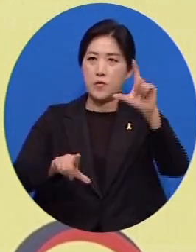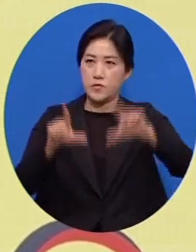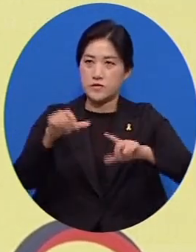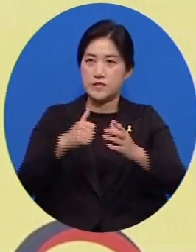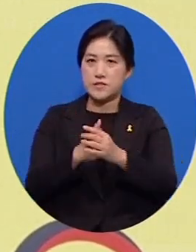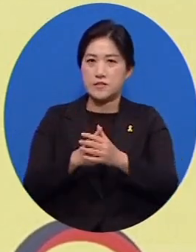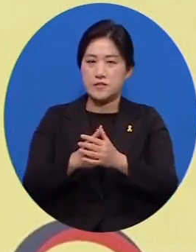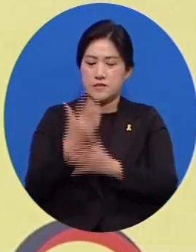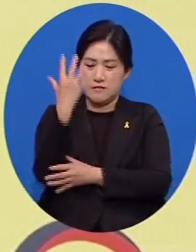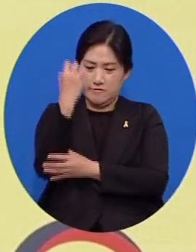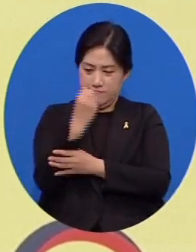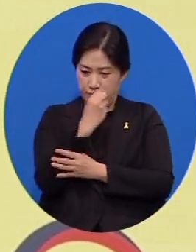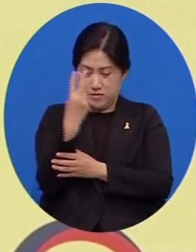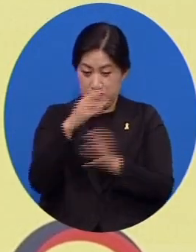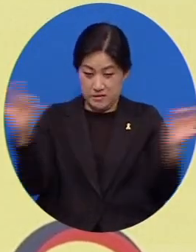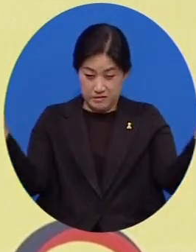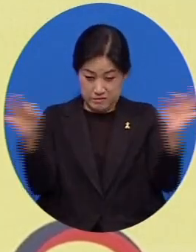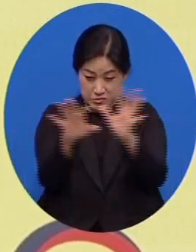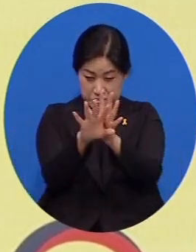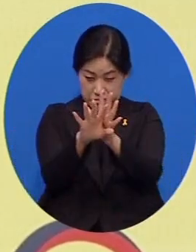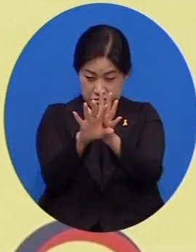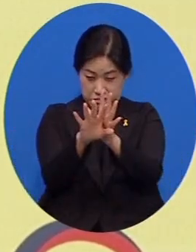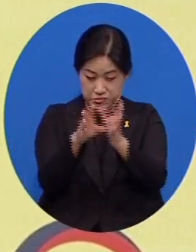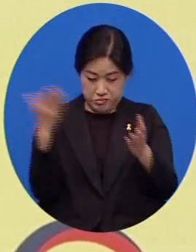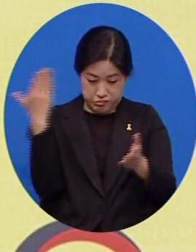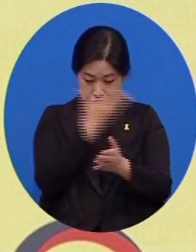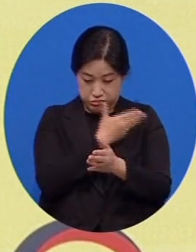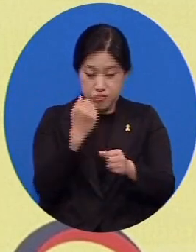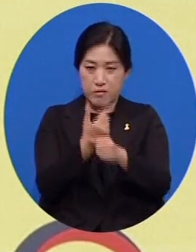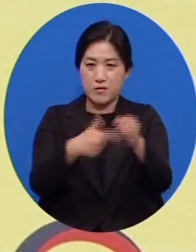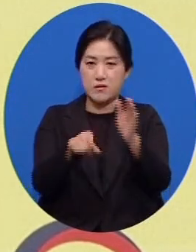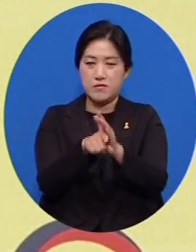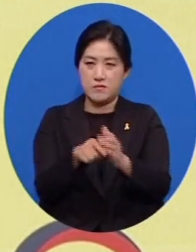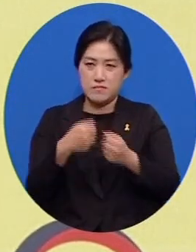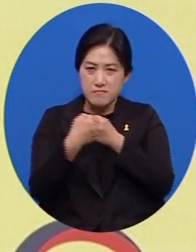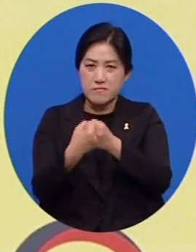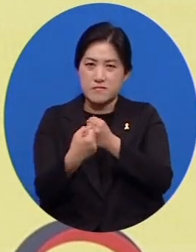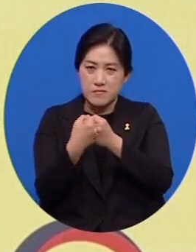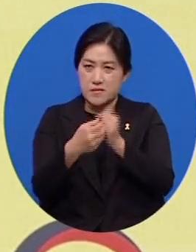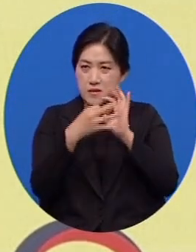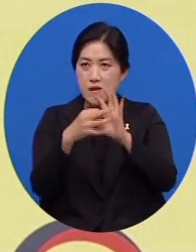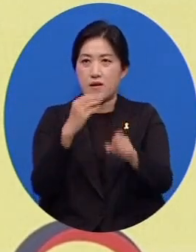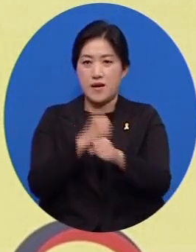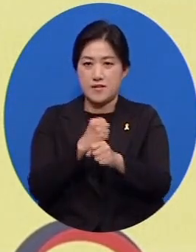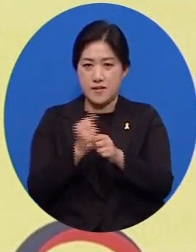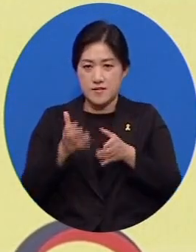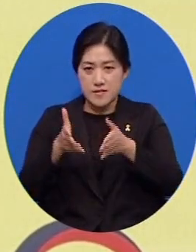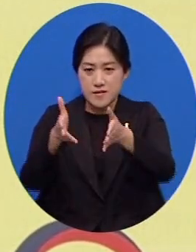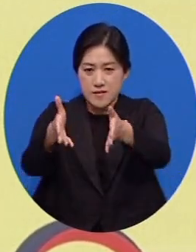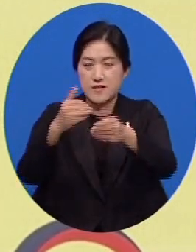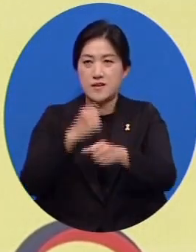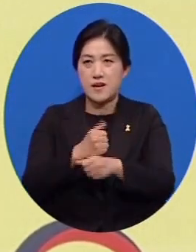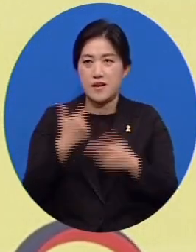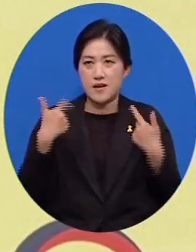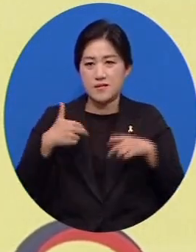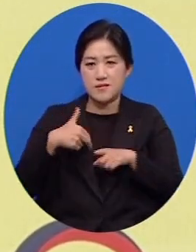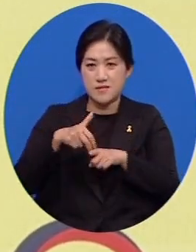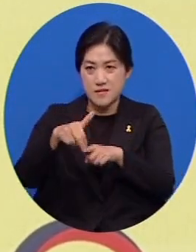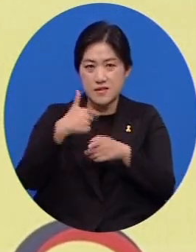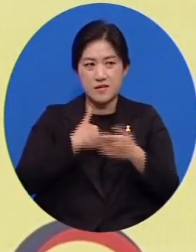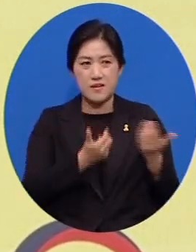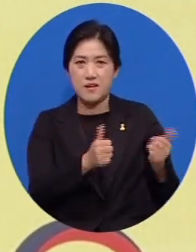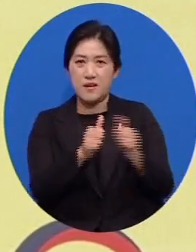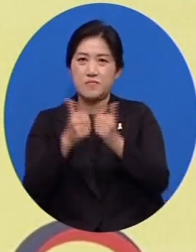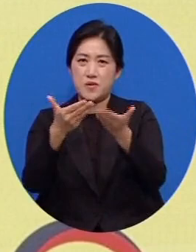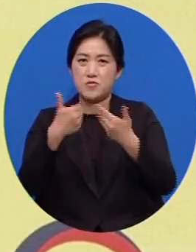관행이라는 적폐가 없어질 때까지 싸우고 또 싸울 것입니다. 그 길에 언제까지고 함께해 주시길